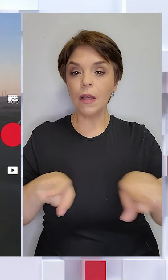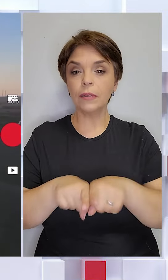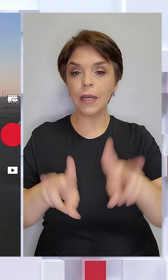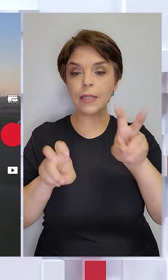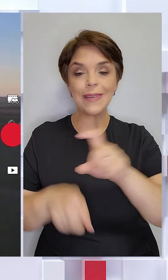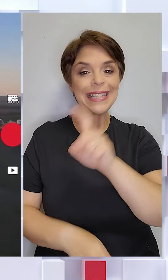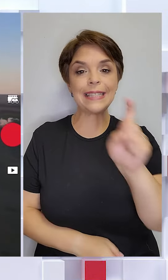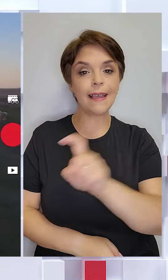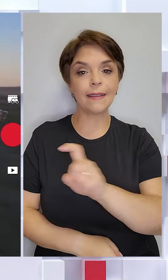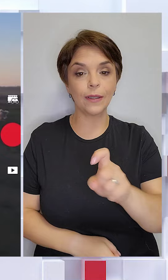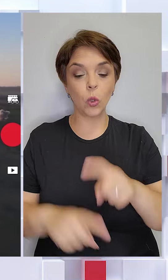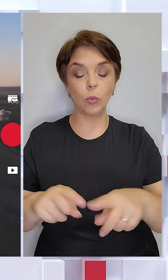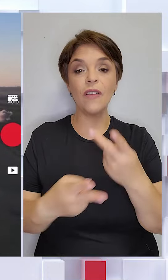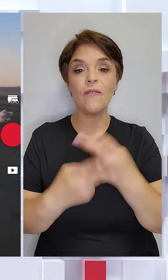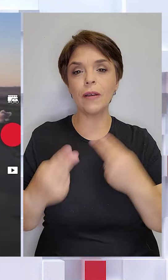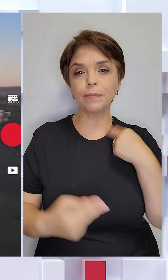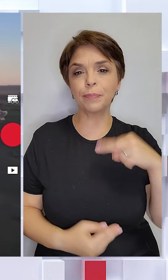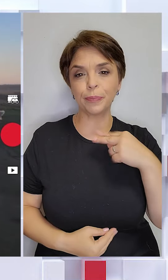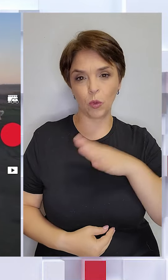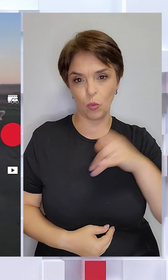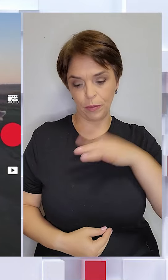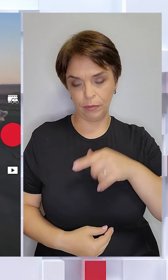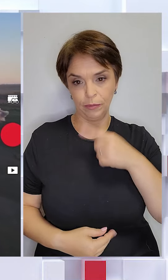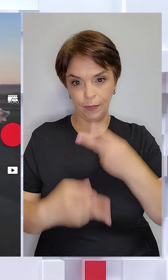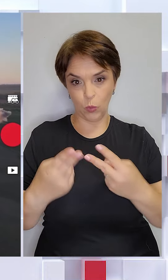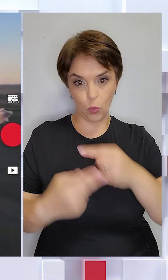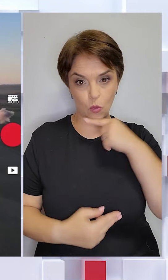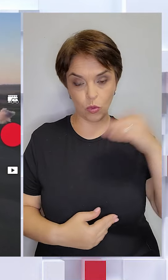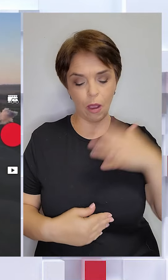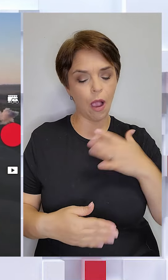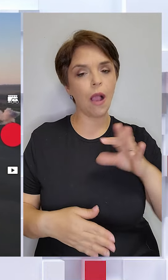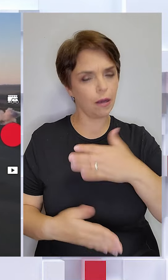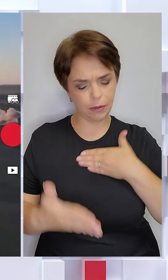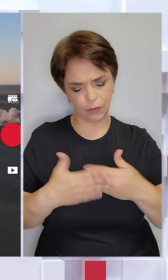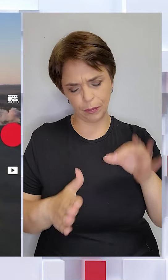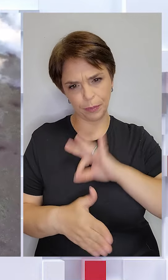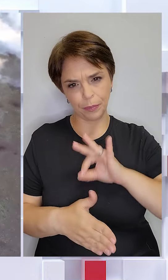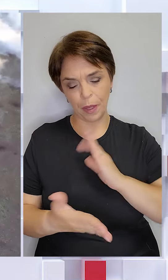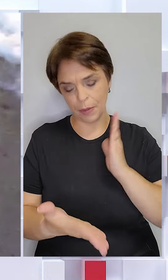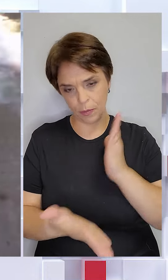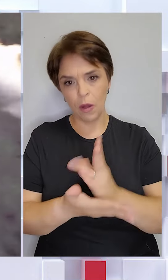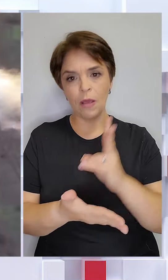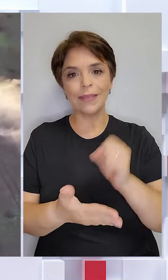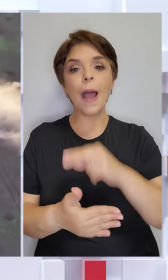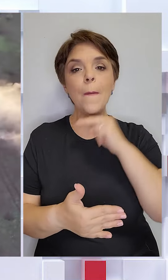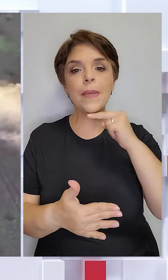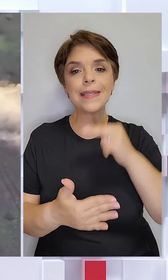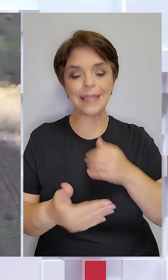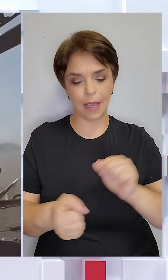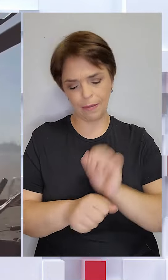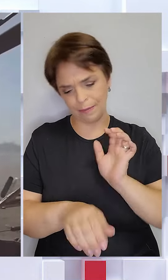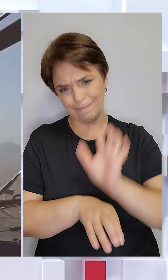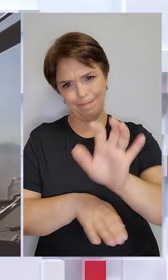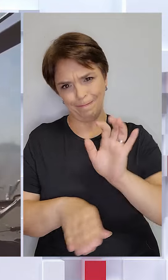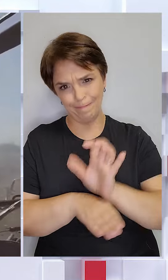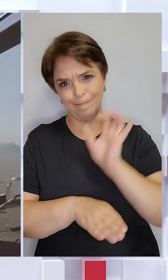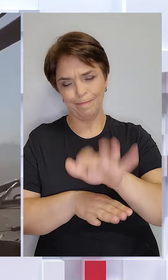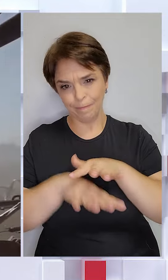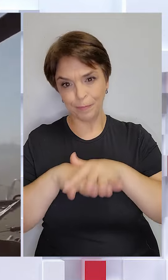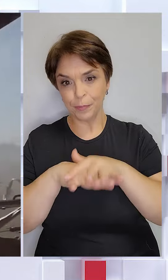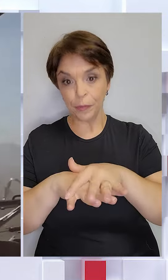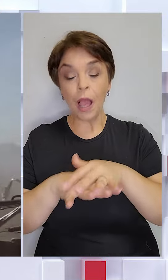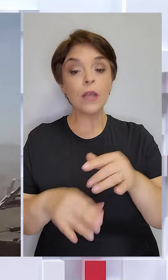званих зетівців, тобто в'язнів російських тюрем, яких активно використовують безпосередньо в м'ясних піхотних штурмах.